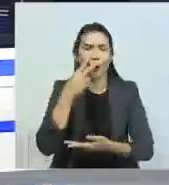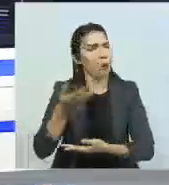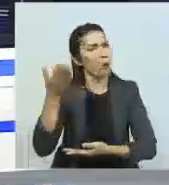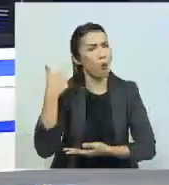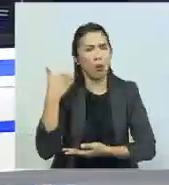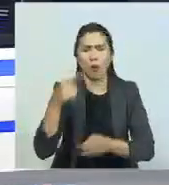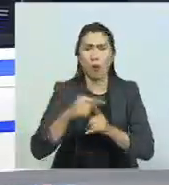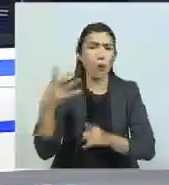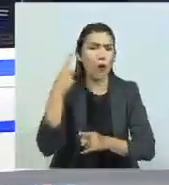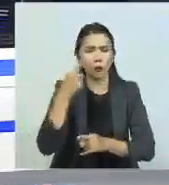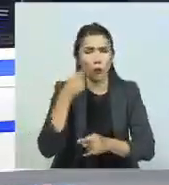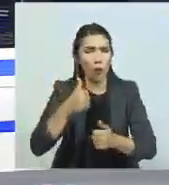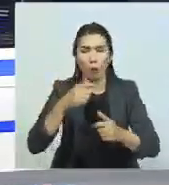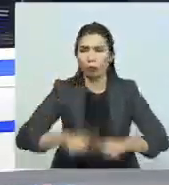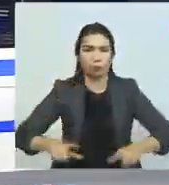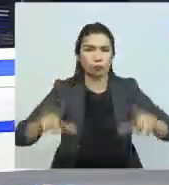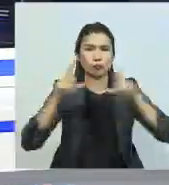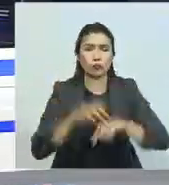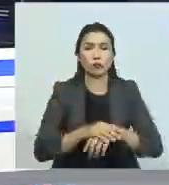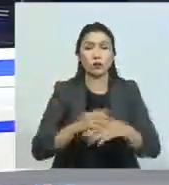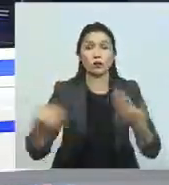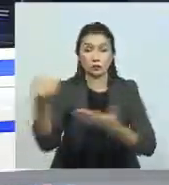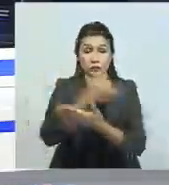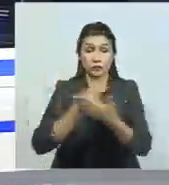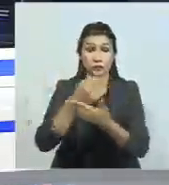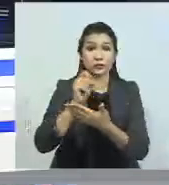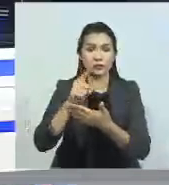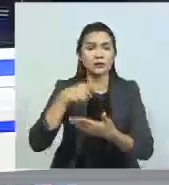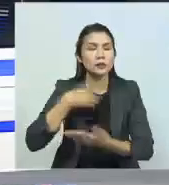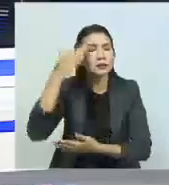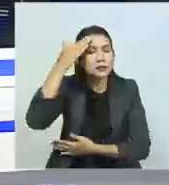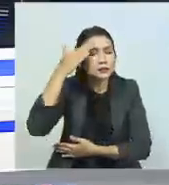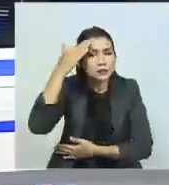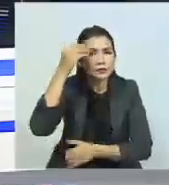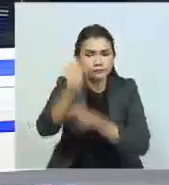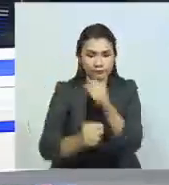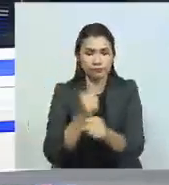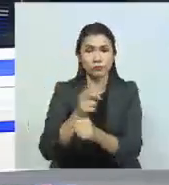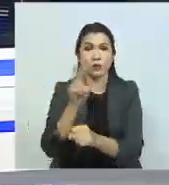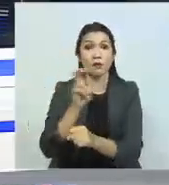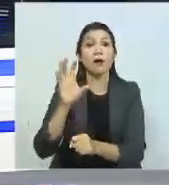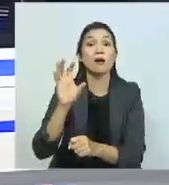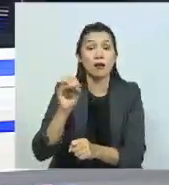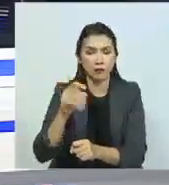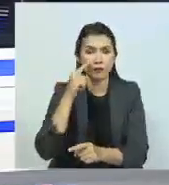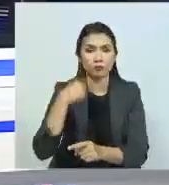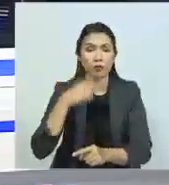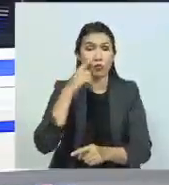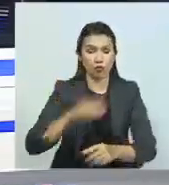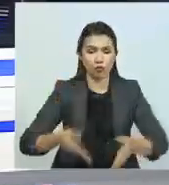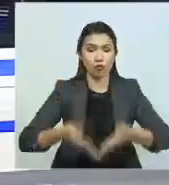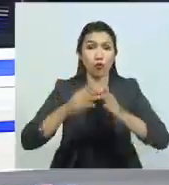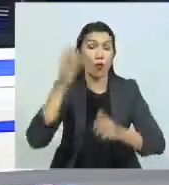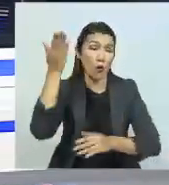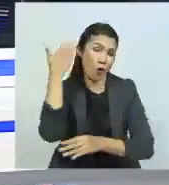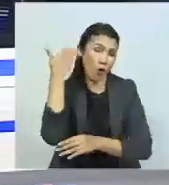างยิ่งใหญ่นะครับส่วนทางกรมศิลปากรได้จัดนิทรรศการรำลึก250ปีแห่งการสถาปนากรุงธนบุรีเพื่อเป็น